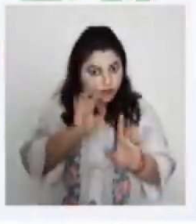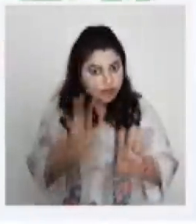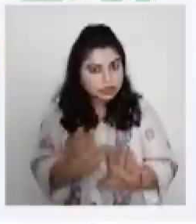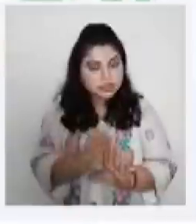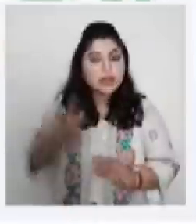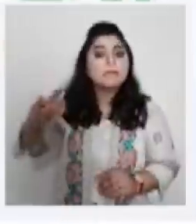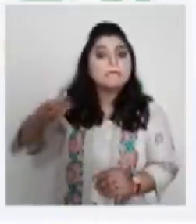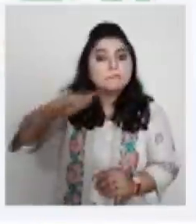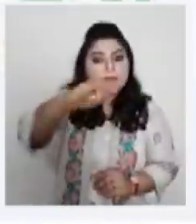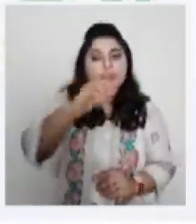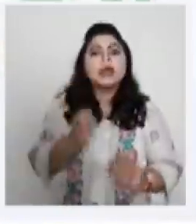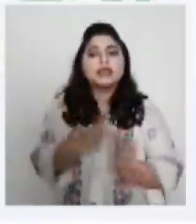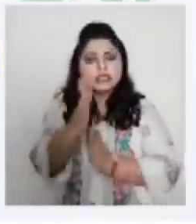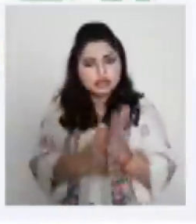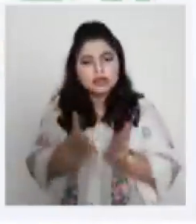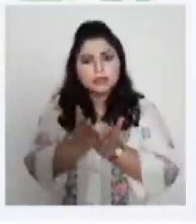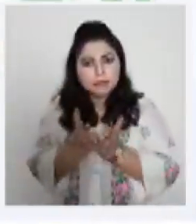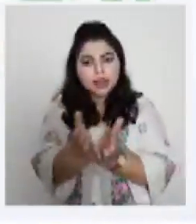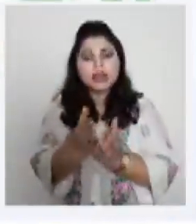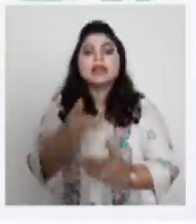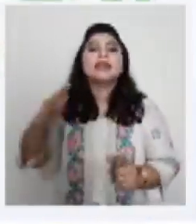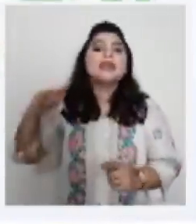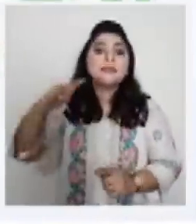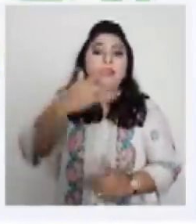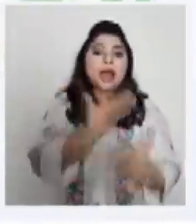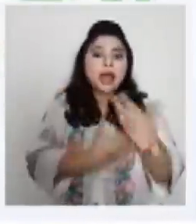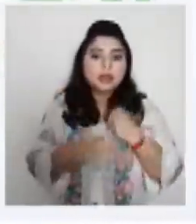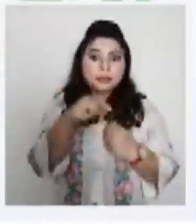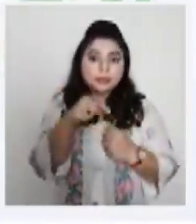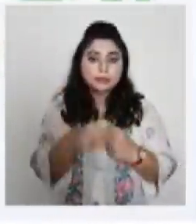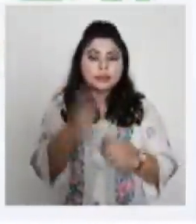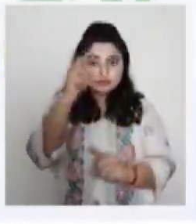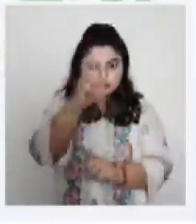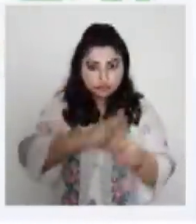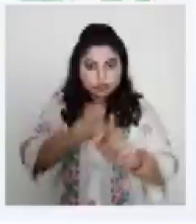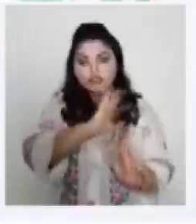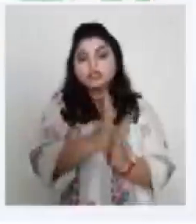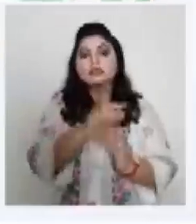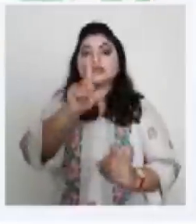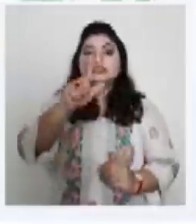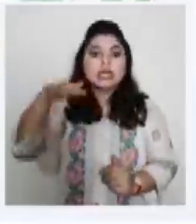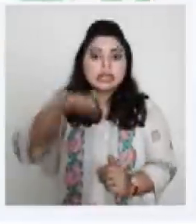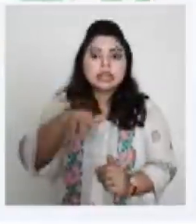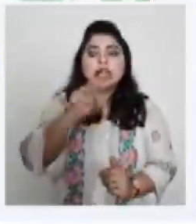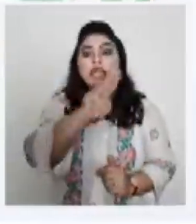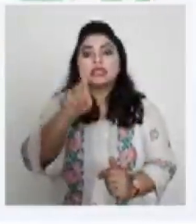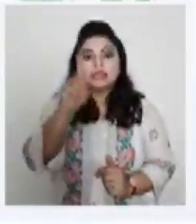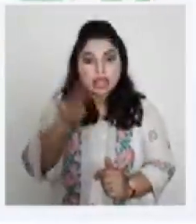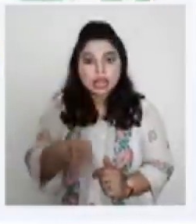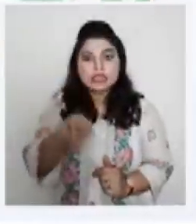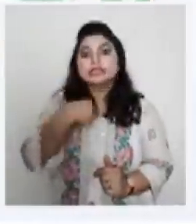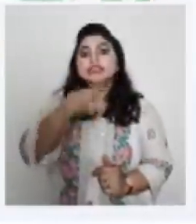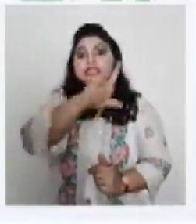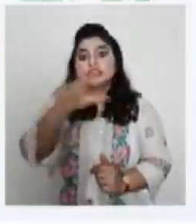এবং মোট ৫৮১ জনকে স্ক্রিনিং করা হয়েছে। এ পর্যন্ত বিমানবন্দর, স্থলবন্দর, সমুদ্রবন্দর, ক্যান্টনমেন্ট, রেল